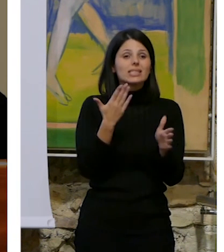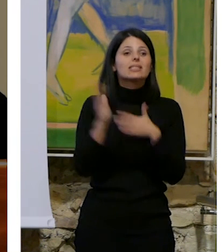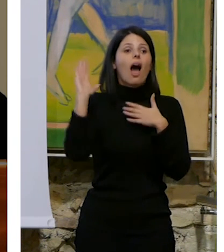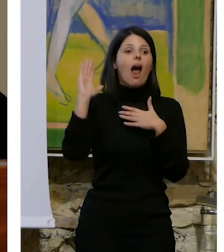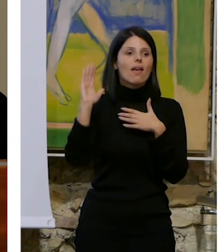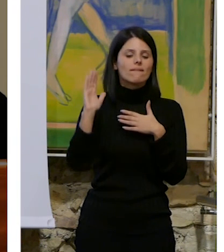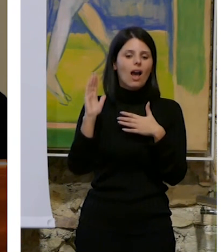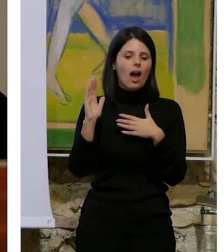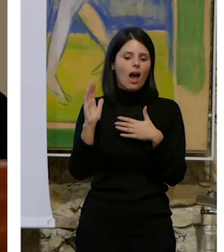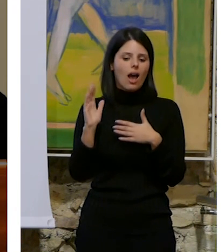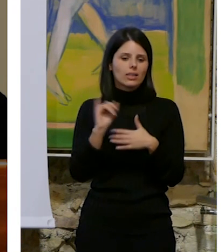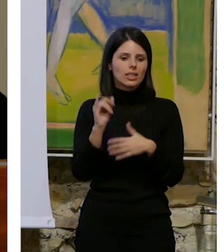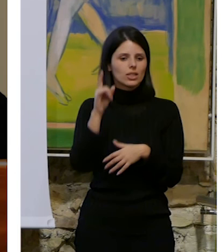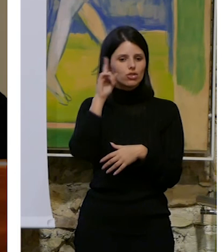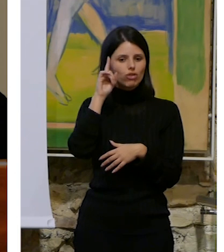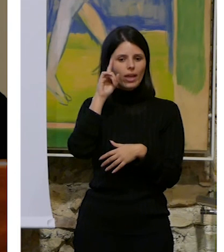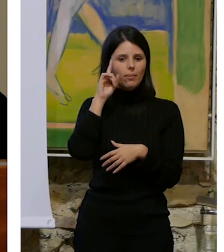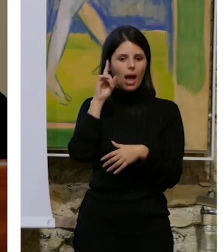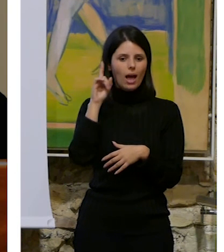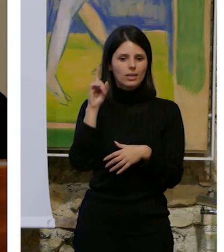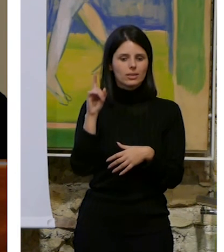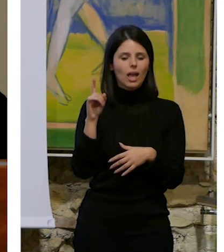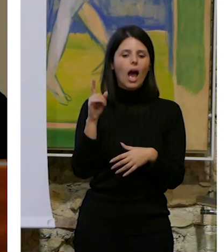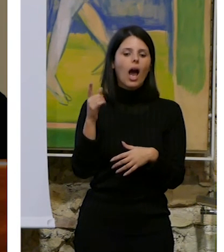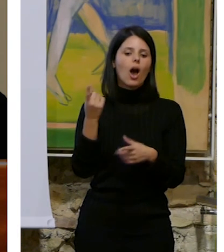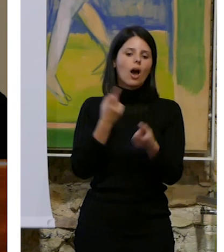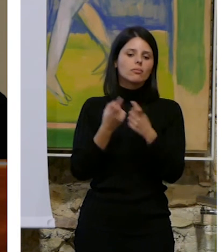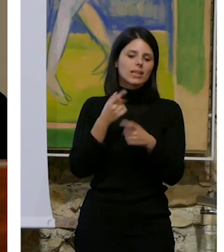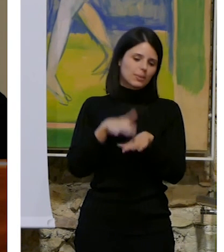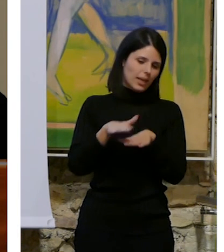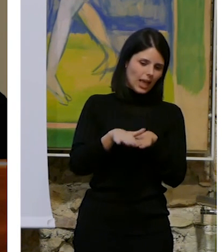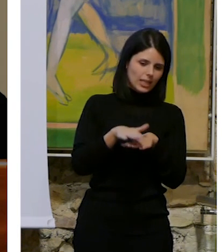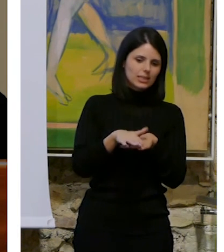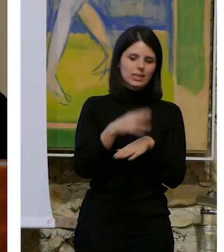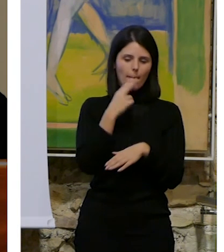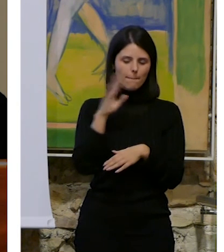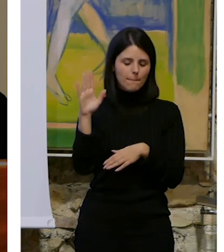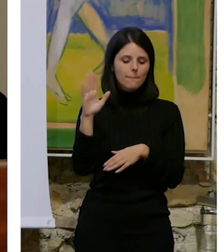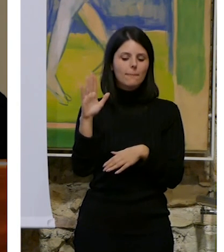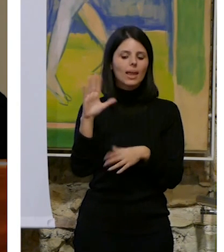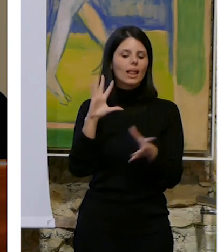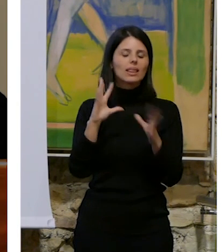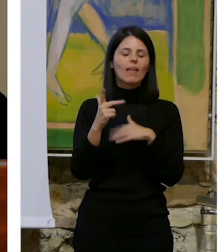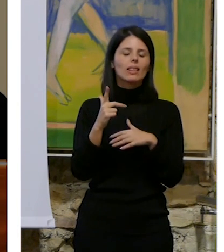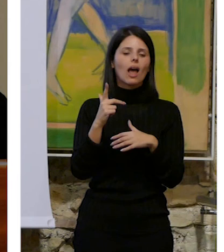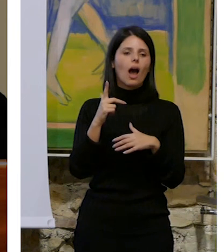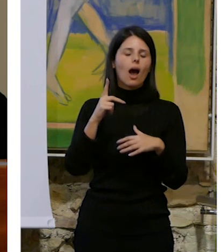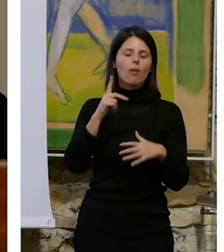dalla Germania, che oggettivamente, dopo quella roba orribile che ha fatto, si è